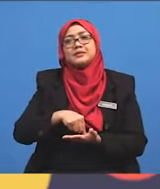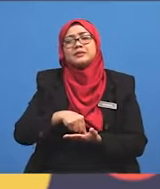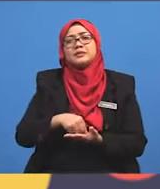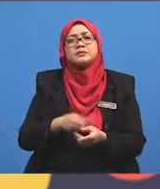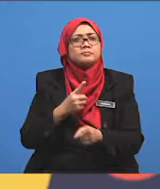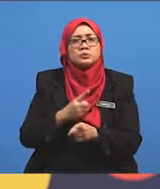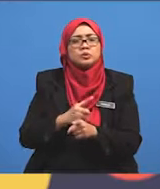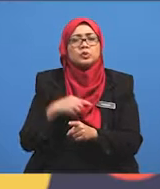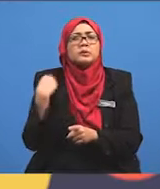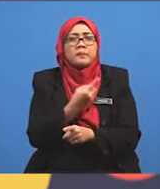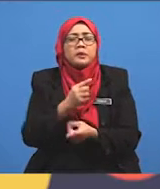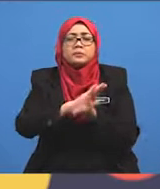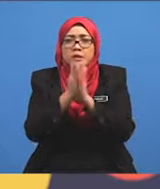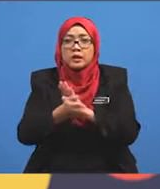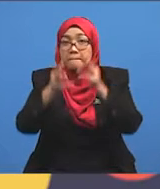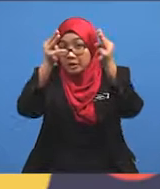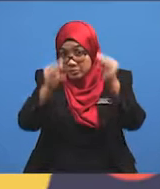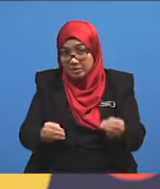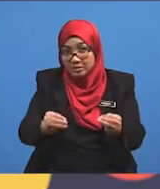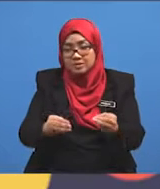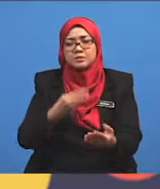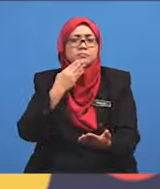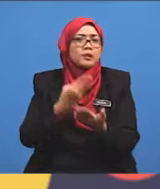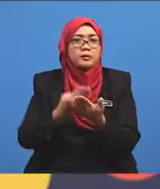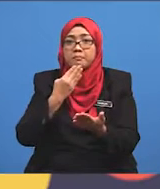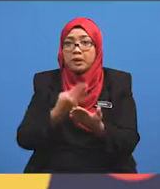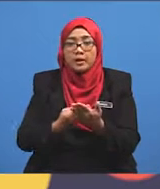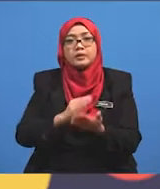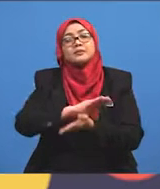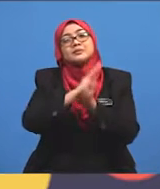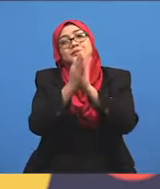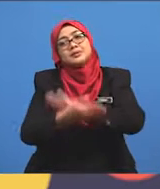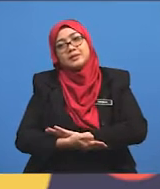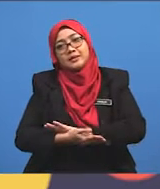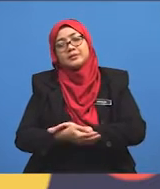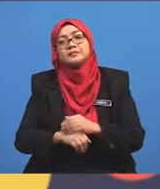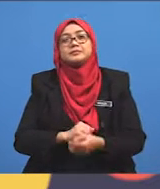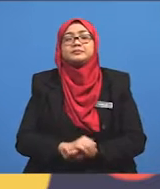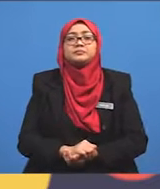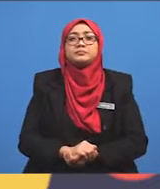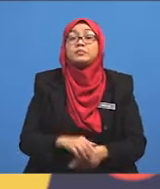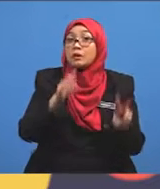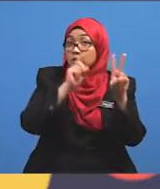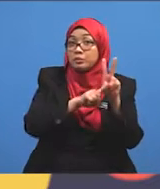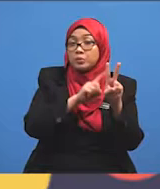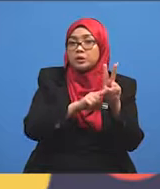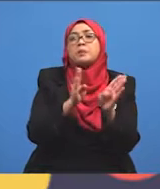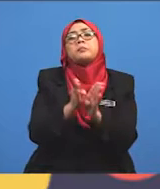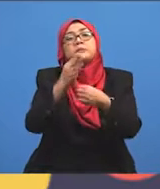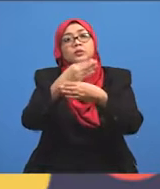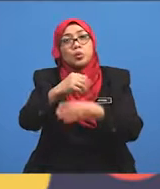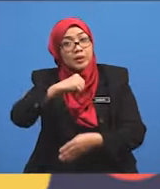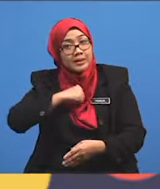telah menjadikan manusia dengan sebaik-baik kejadian. Yang keduanya, murid, membentuk diri